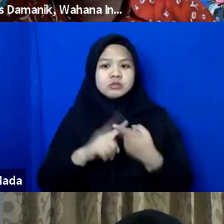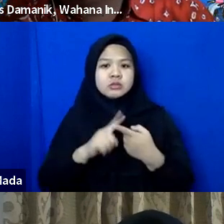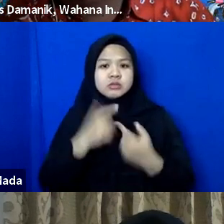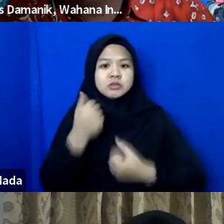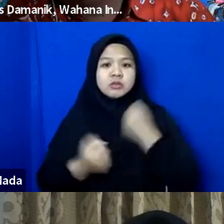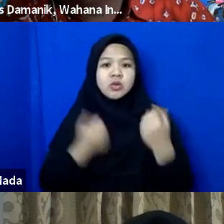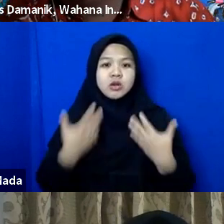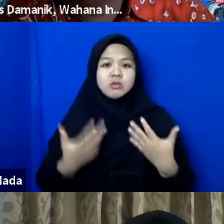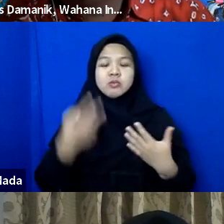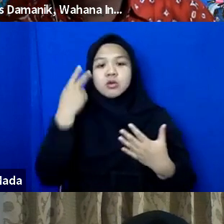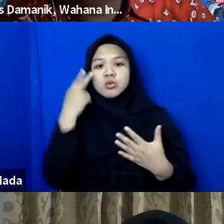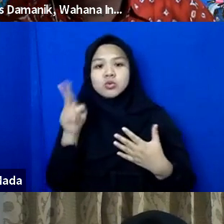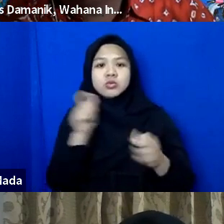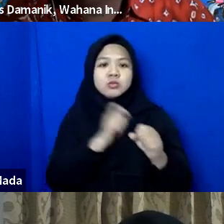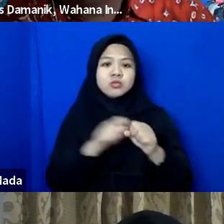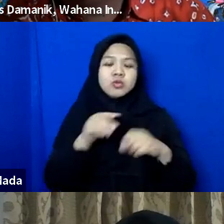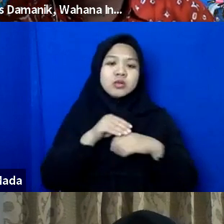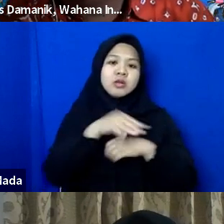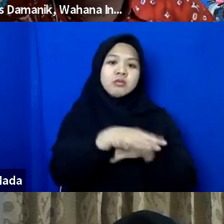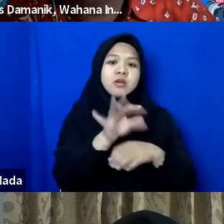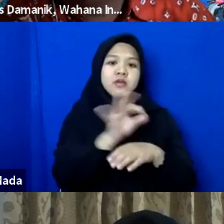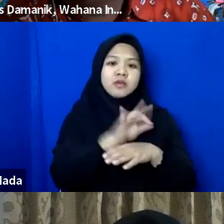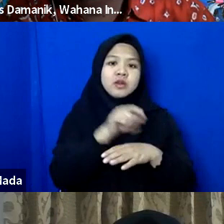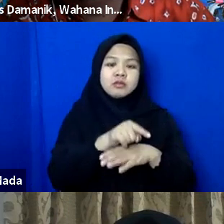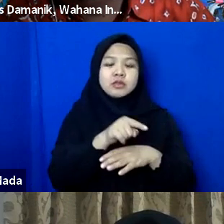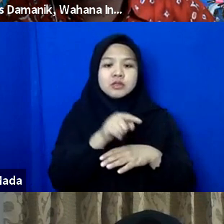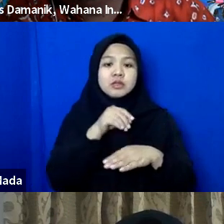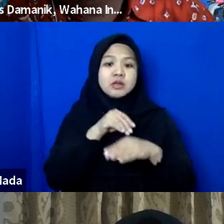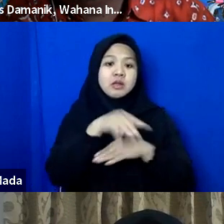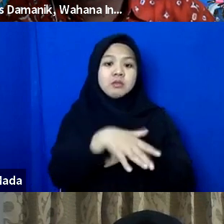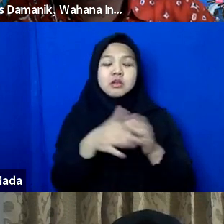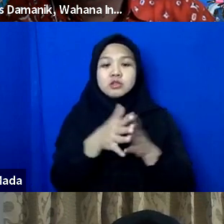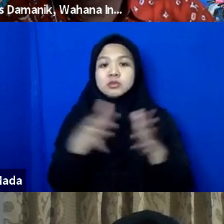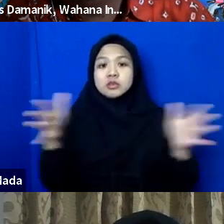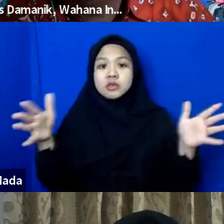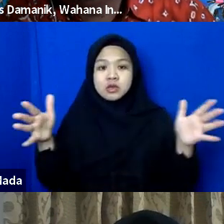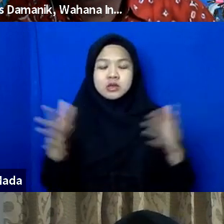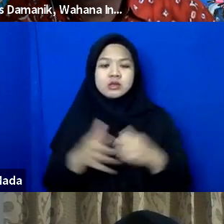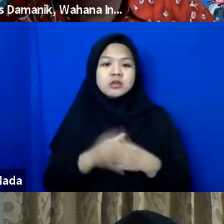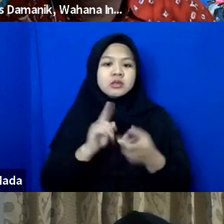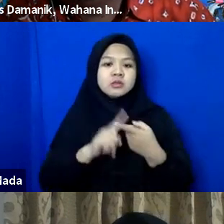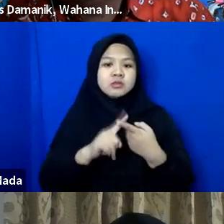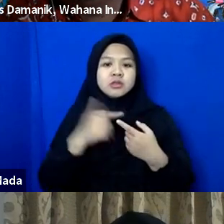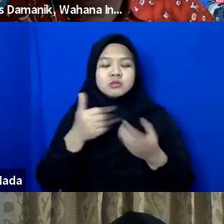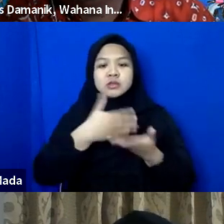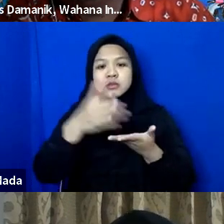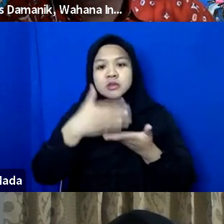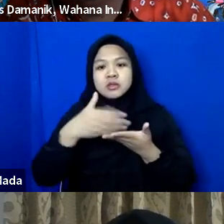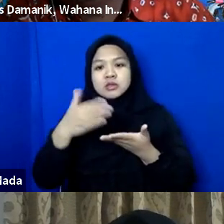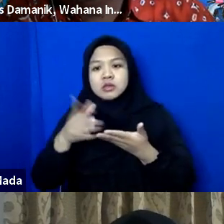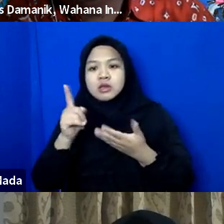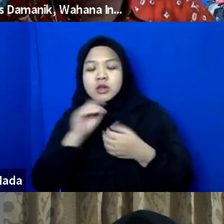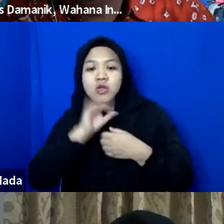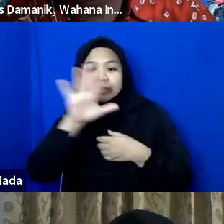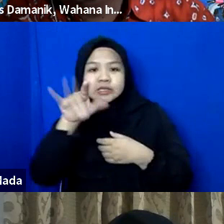lakukan gitu ya untuk membuat dampak film ini semakin apa semakin besar teman-teman bisa membagikan Eh ada